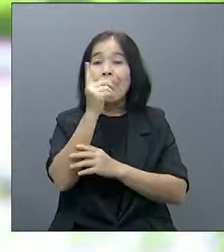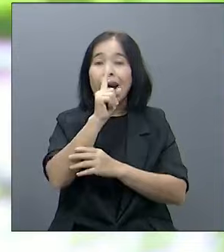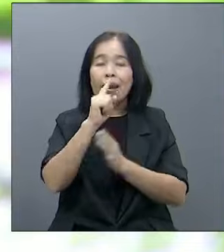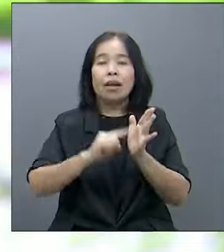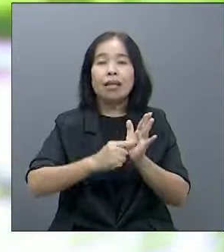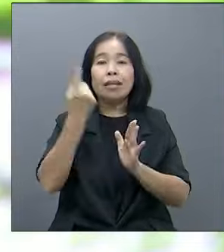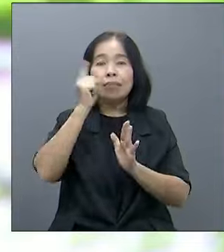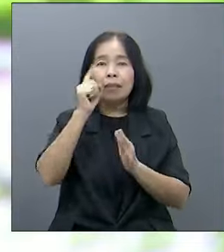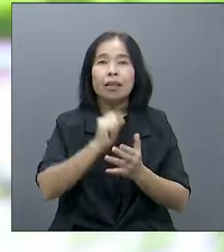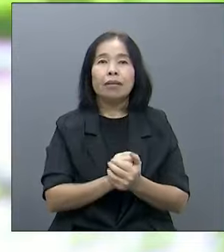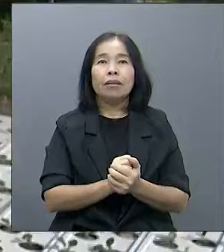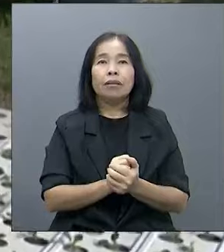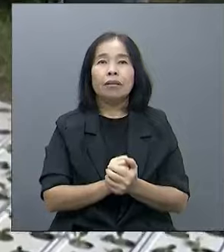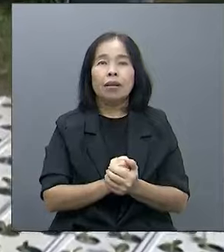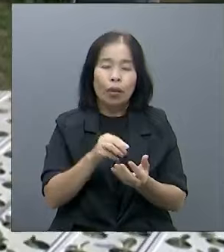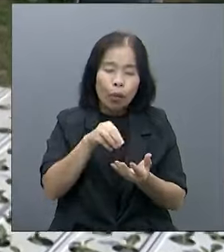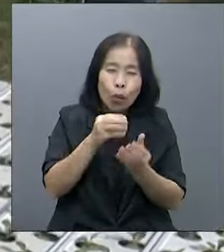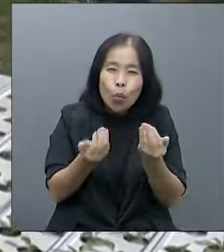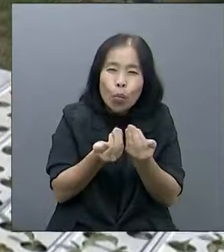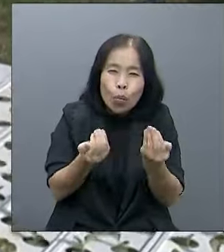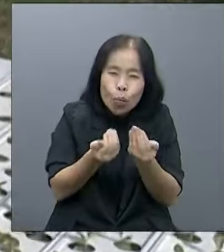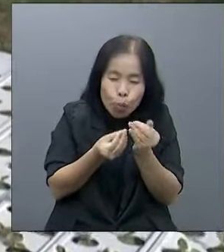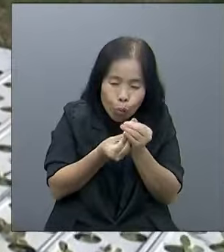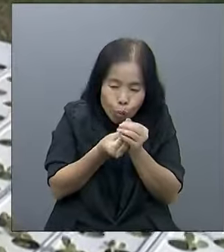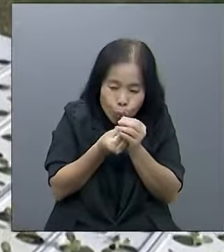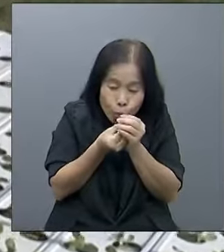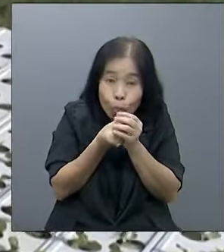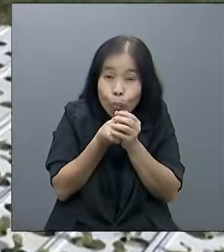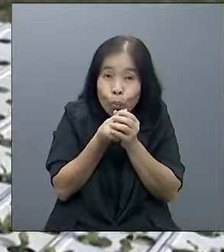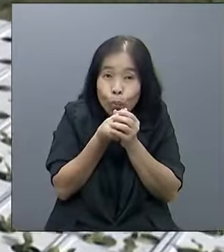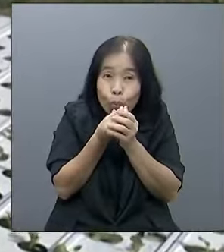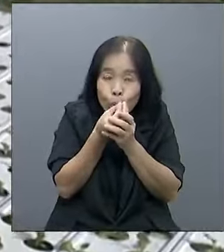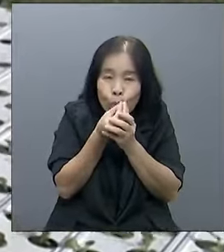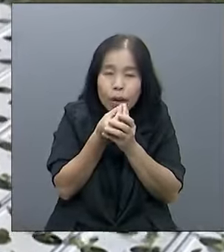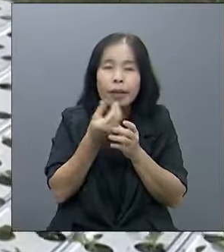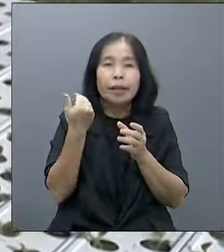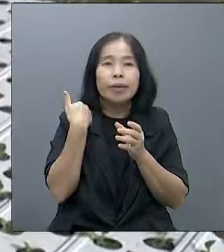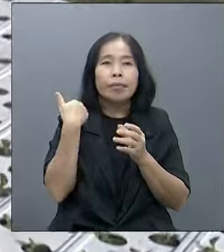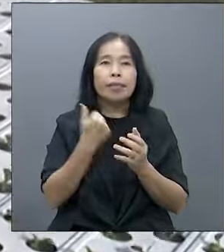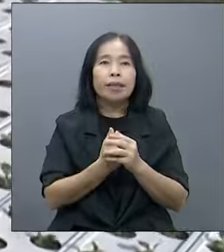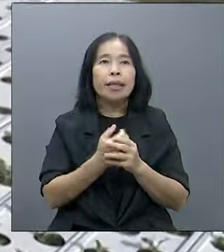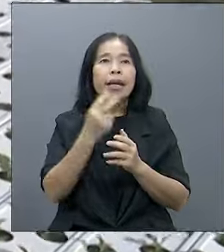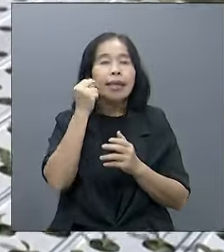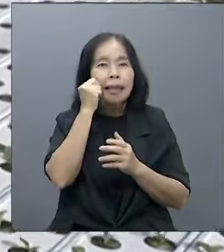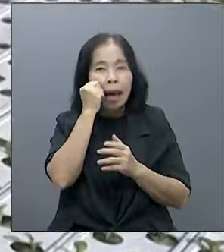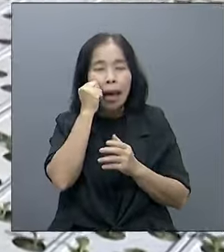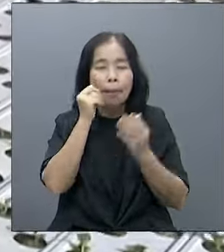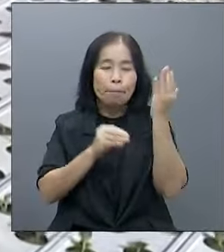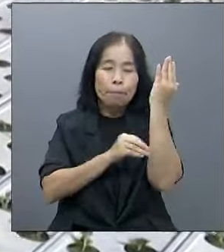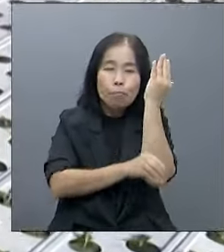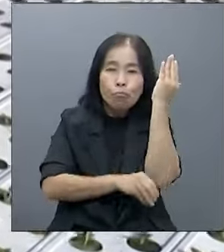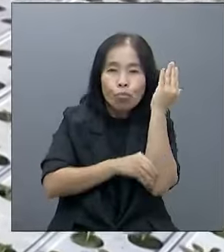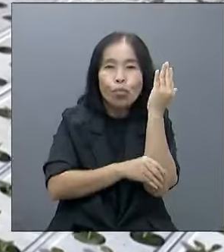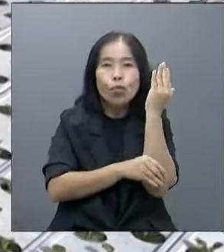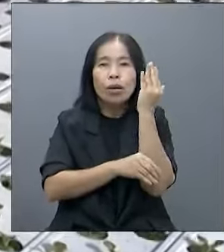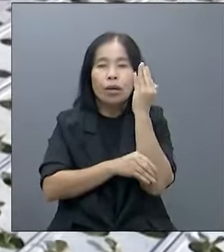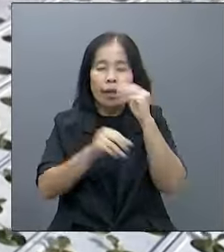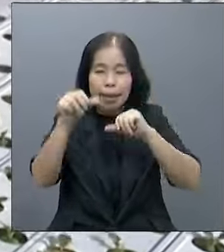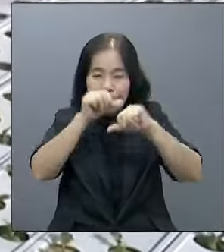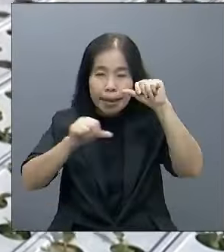ตั้งแต่ตอนที่ยังเป็นต้นอ่อนเล็กๆก็จะมีเรื่องทั้งค่าน้ำค่าปุ๋ยอะไรเราก็ต้องละเอียด